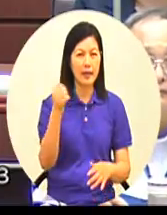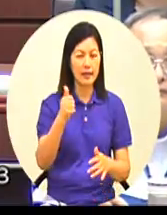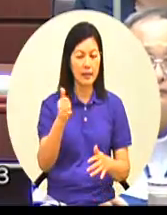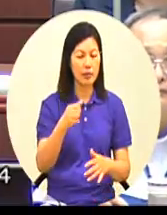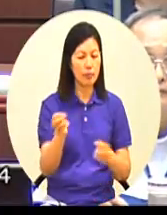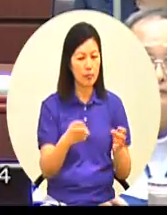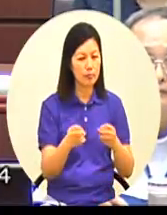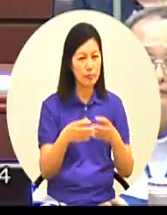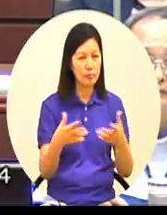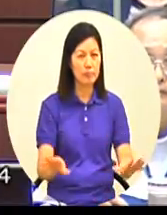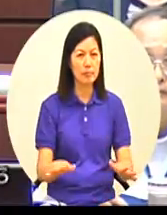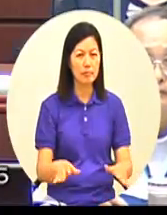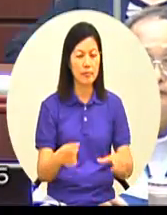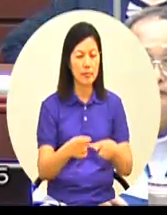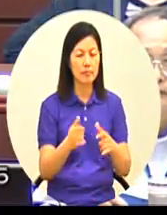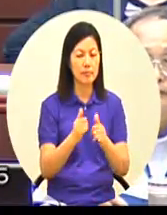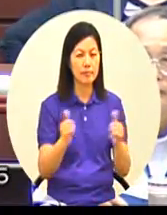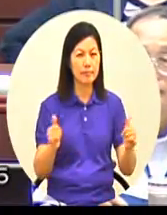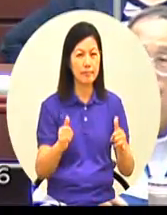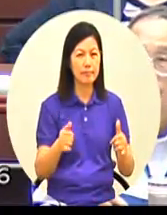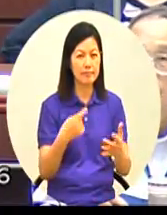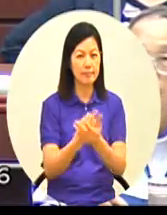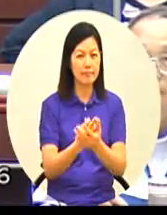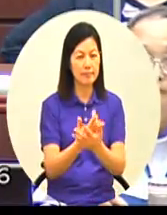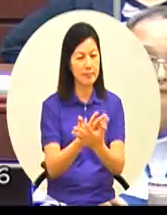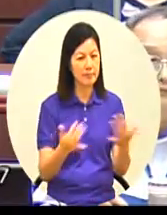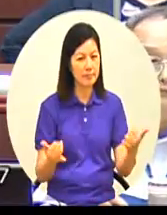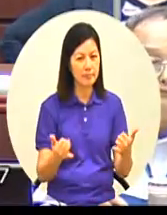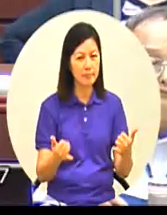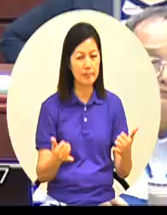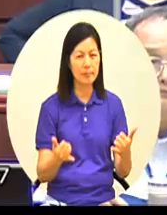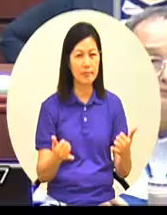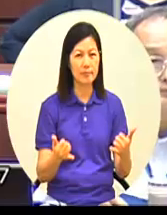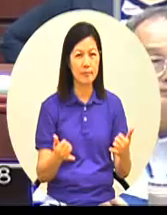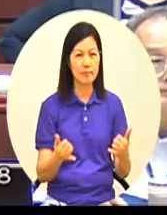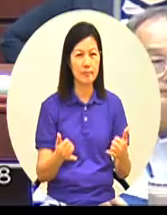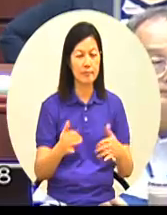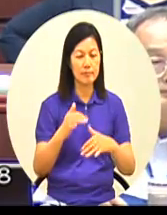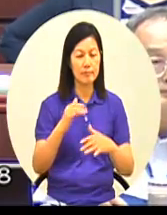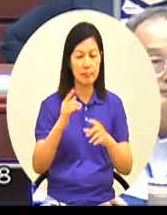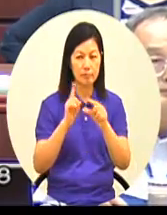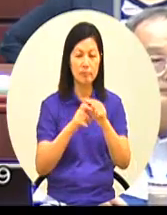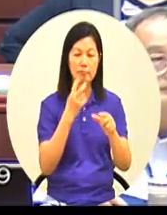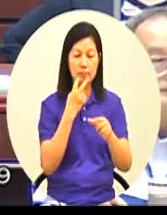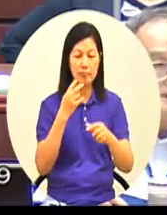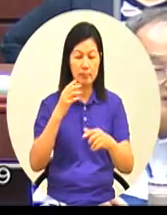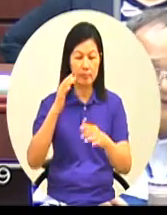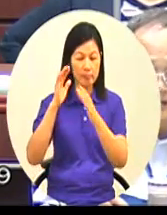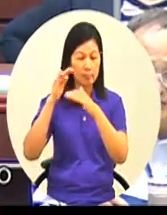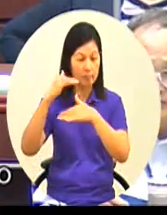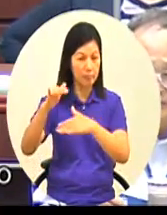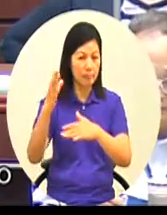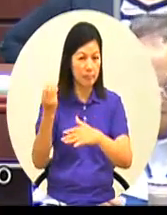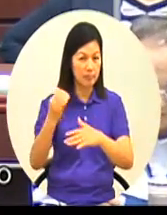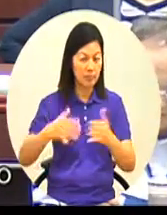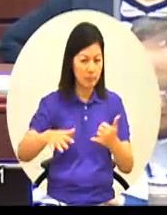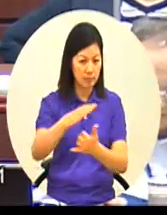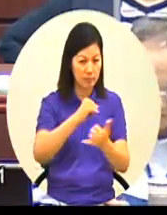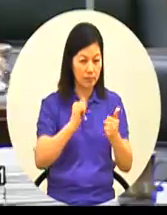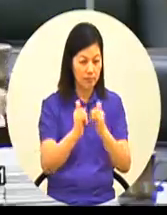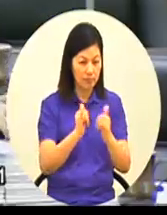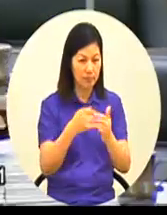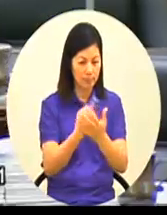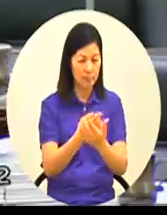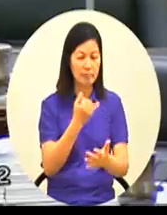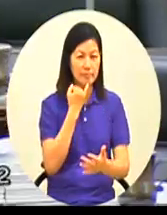情。那个公民参与网并不限于这个中央，其实全国都可以。 所